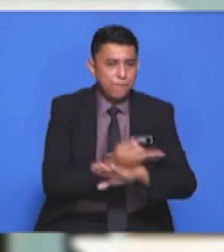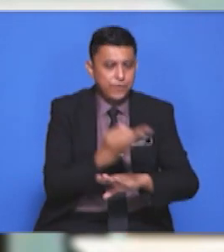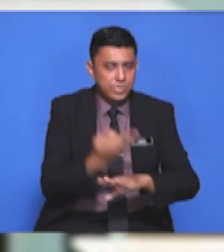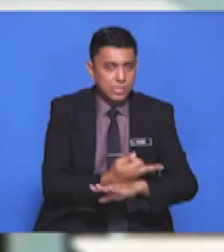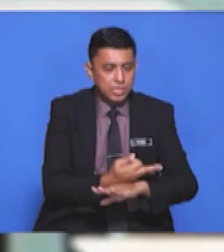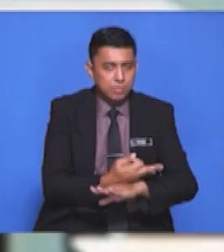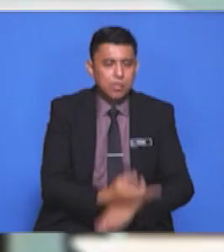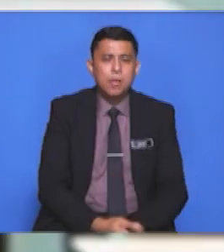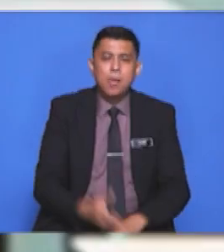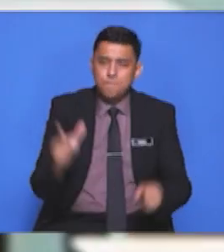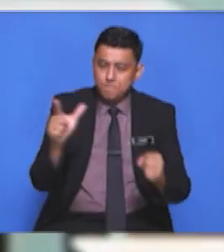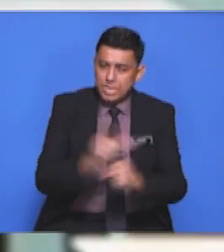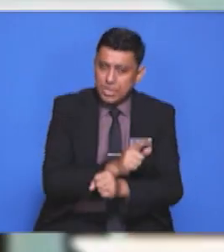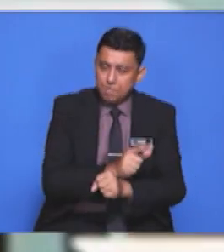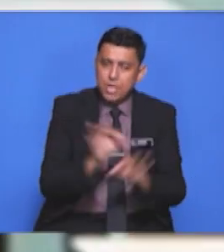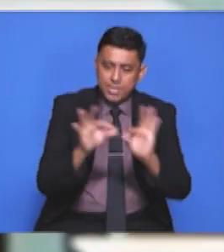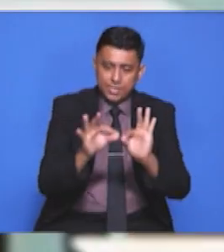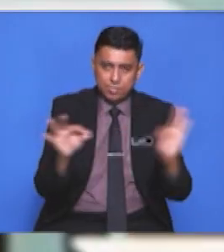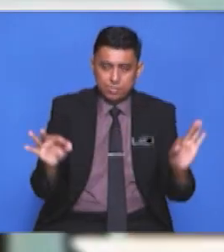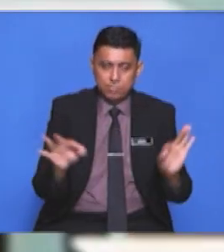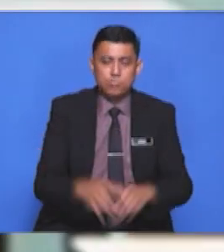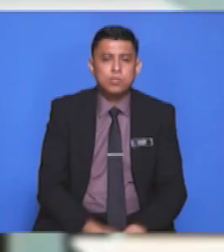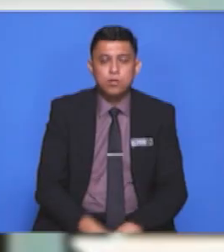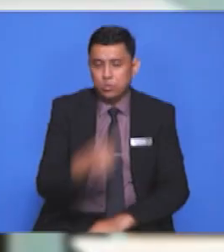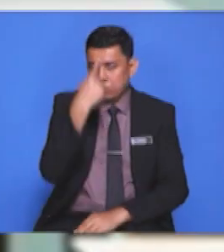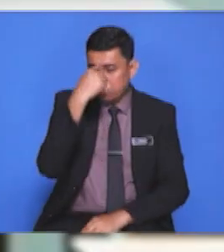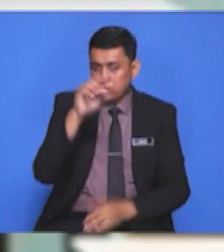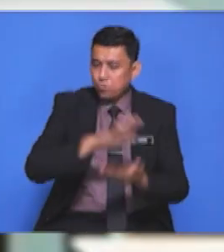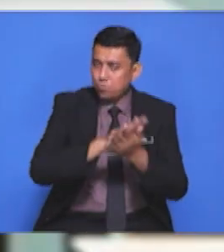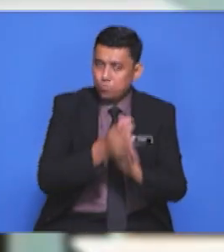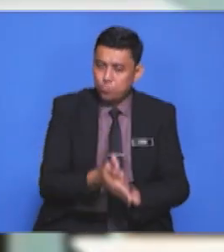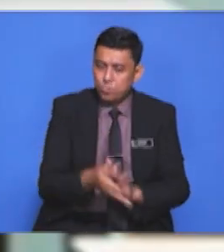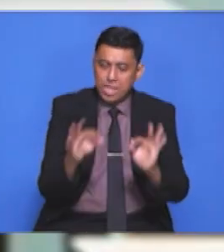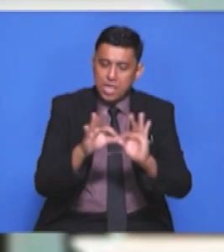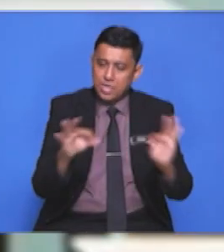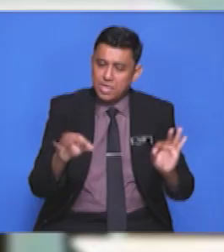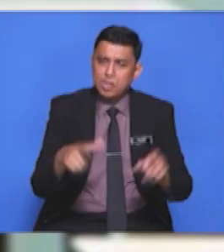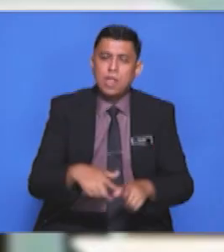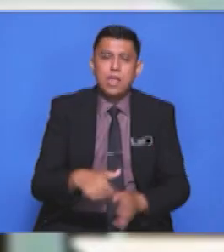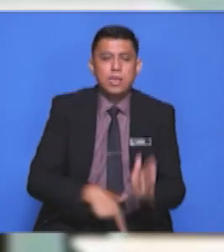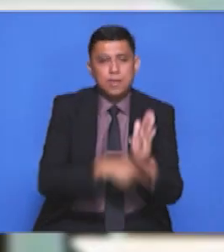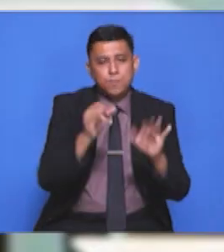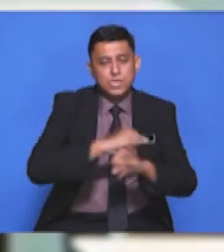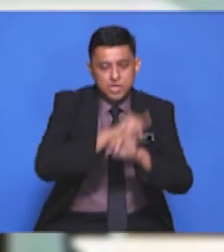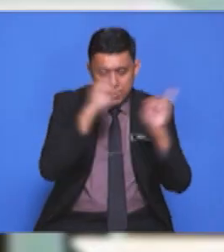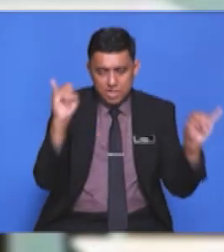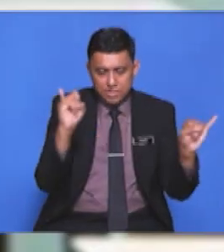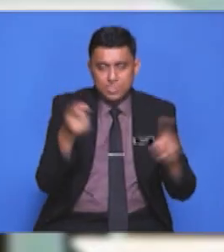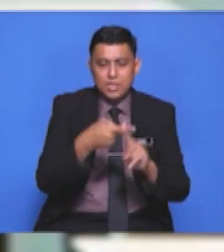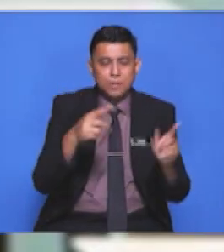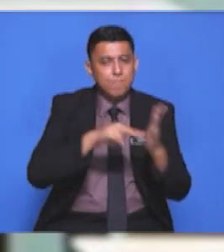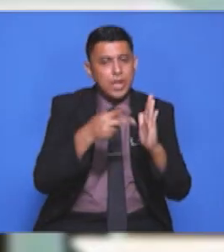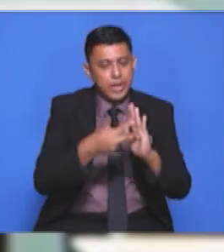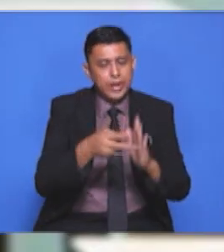sebagai pelengkap ayat untuk menjadikan ayat lebih jelas dari segi maknanya